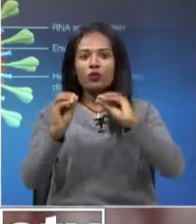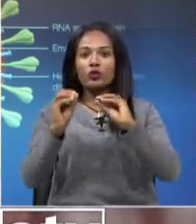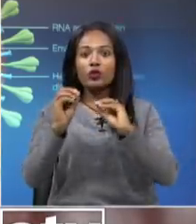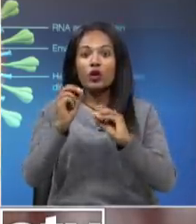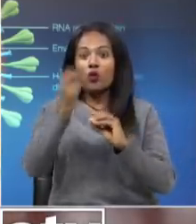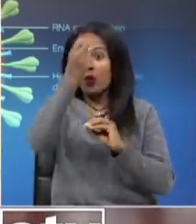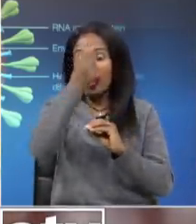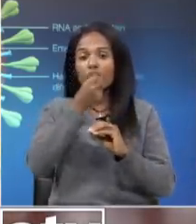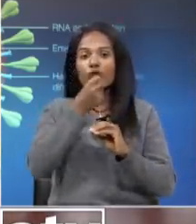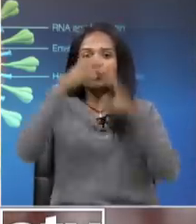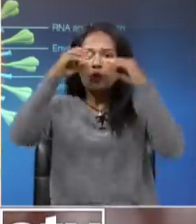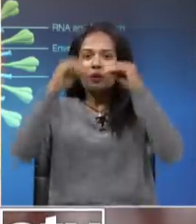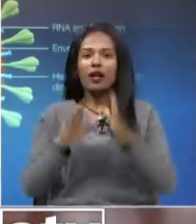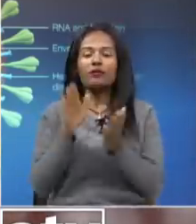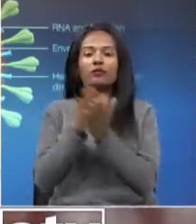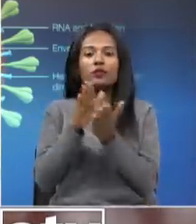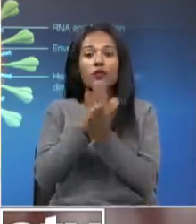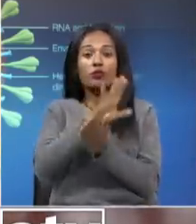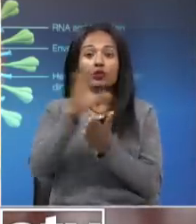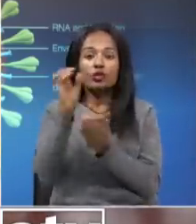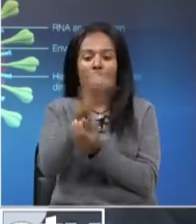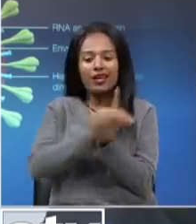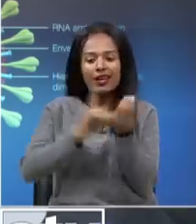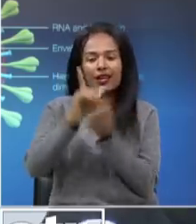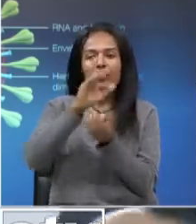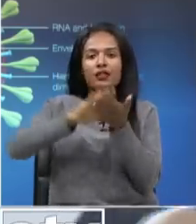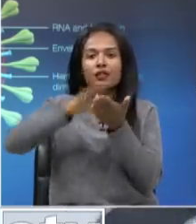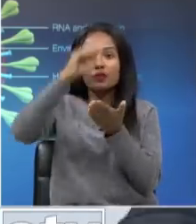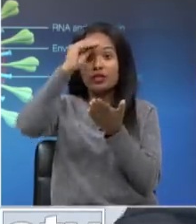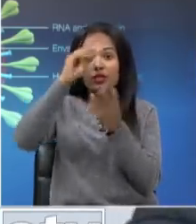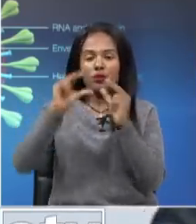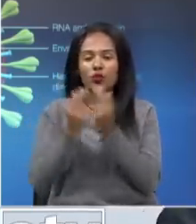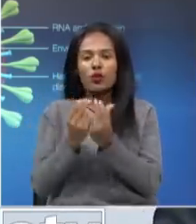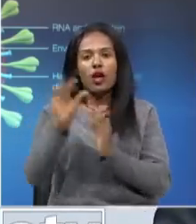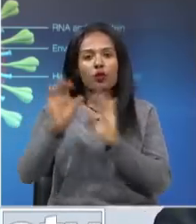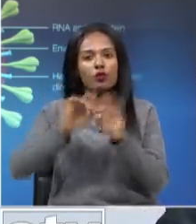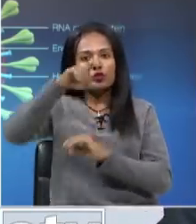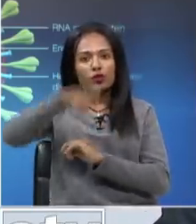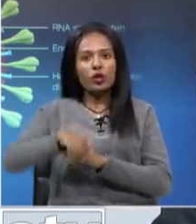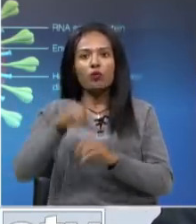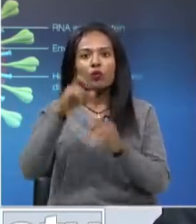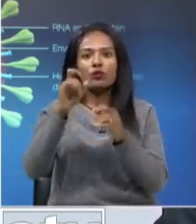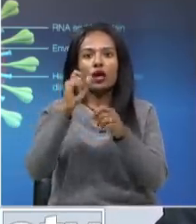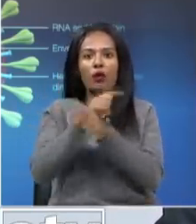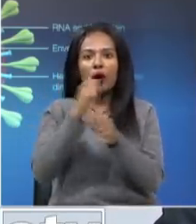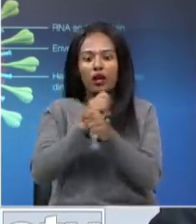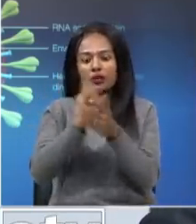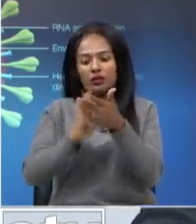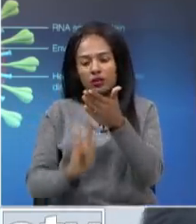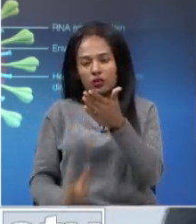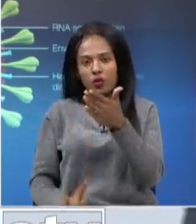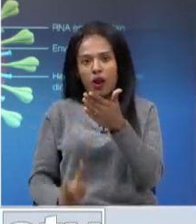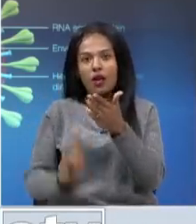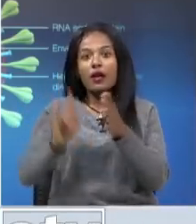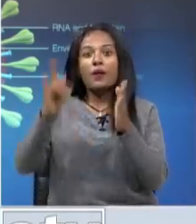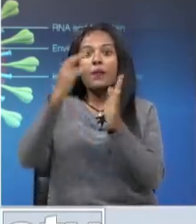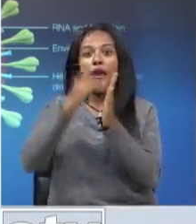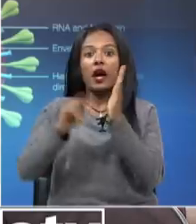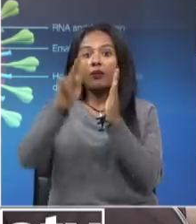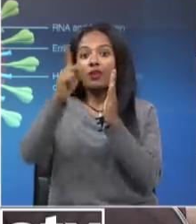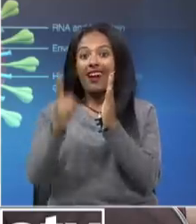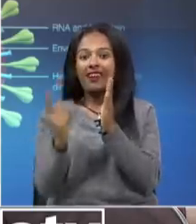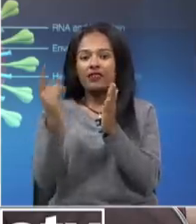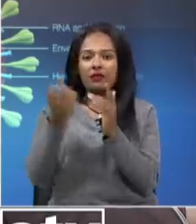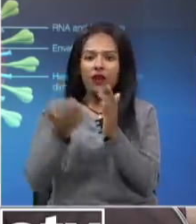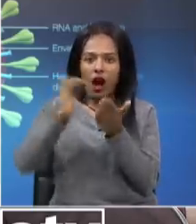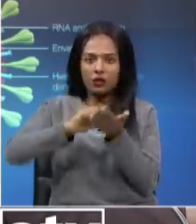ወላጆች፣ መምህራን፣ ትምህርት ቤቶችና የክልል ትምህርት ቢሮዎች ሊያከናውኗቸው የሚገቡ ተግባራትን ዘርዝሯል። መጋቢት 21 ዳግም